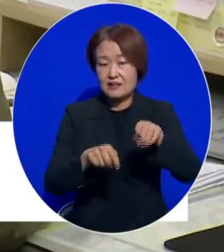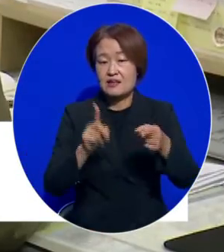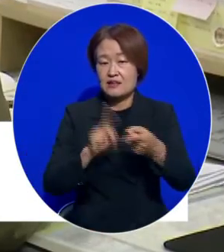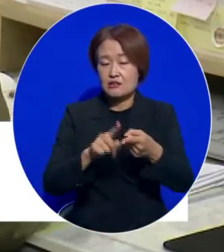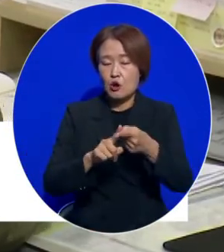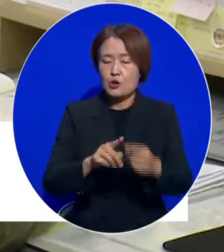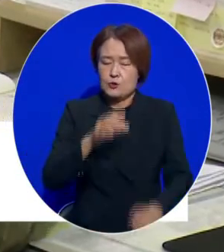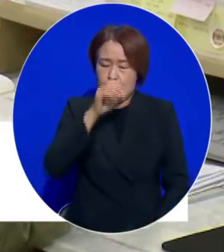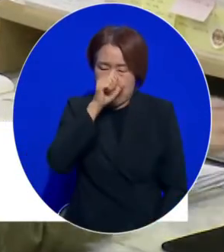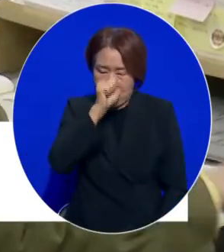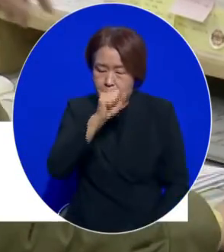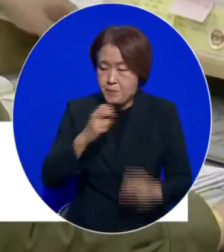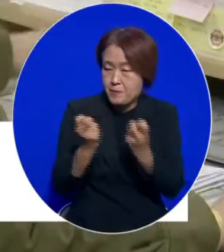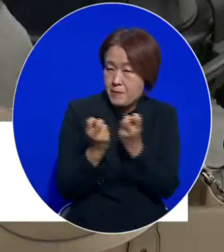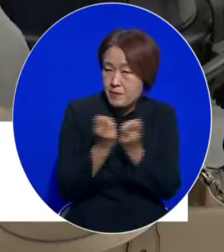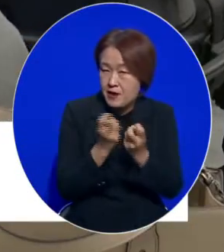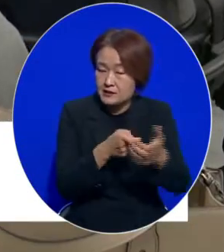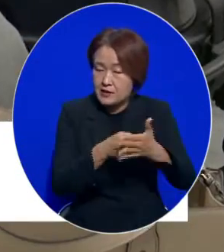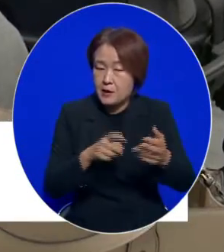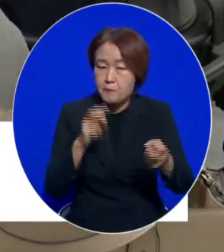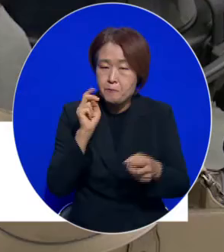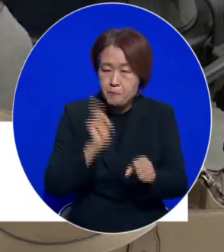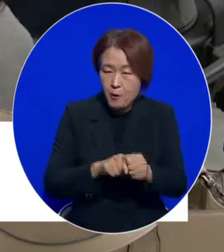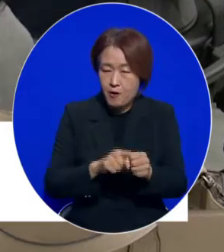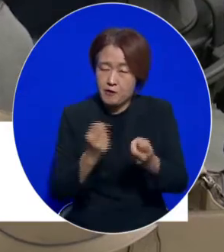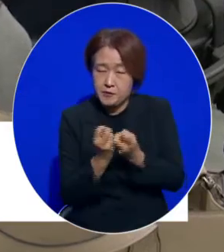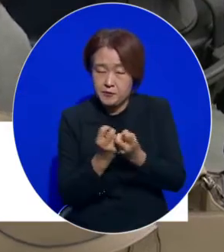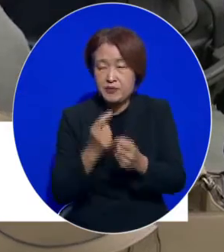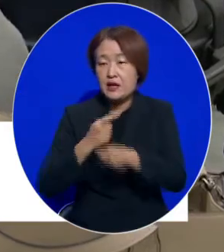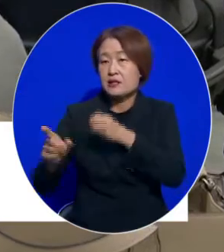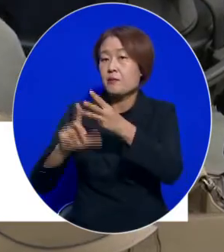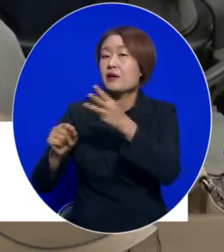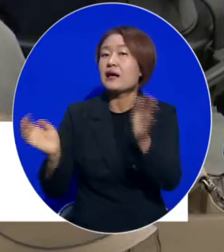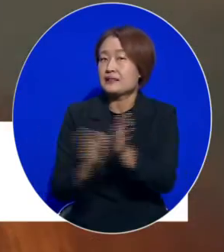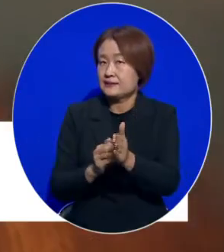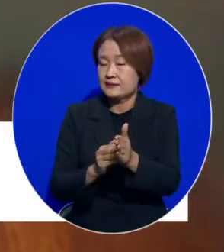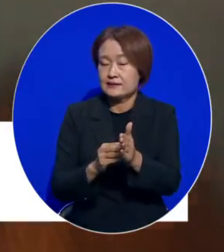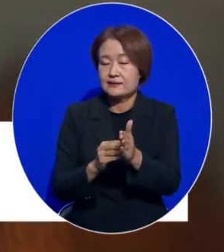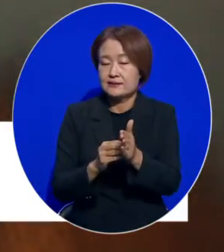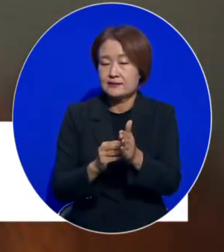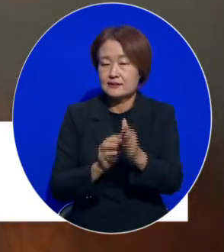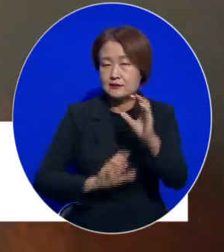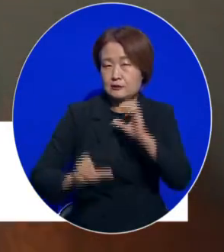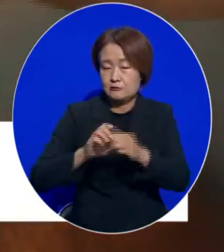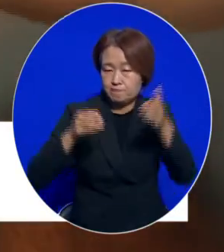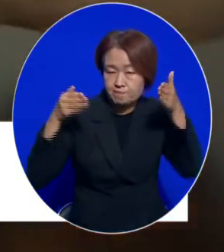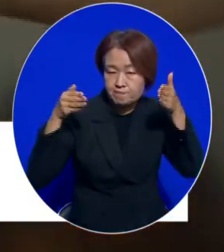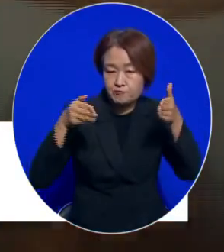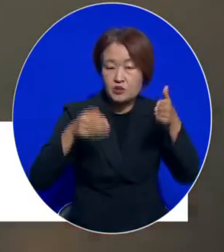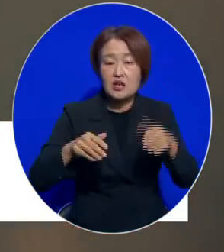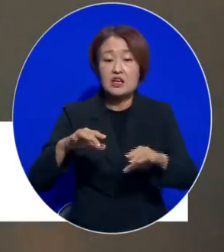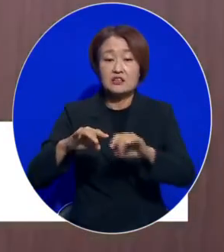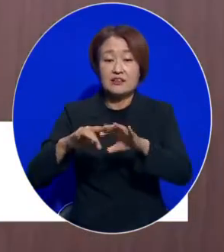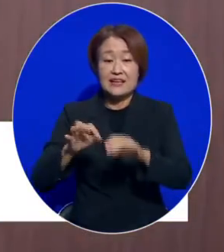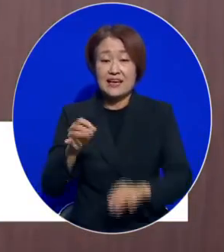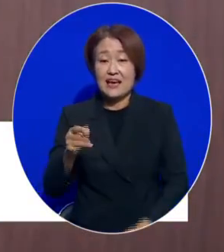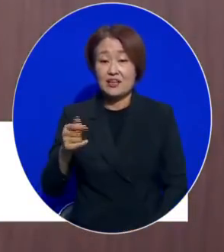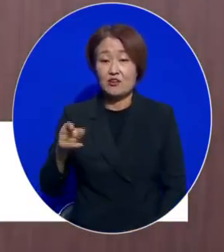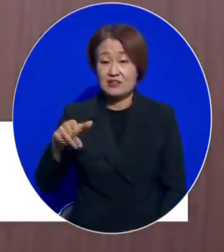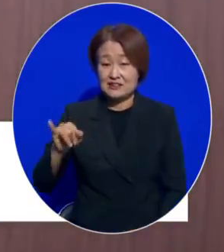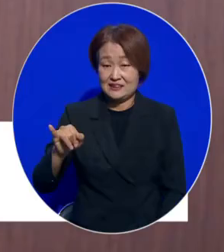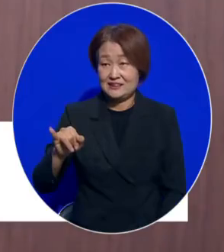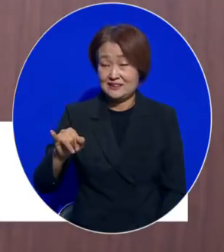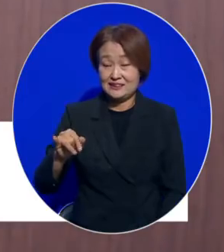에너지 공기업의 효율 향상 지원을 내년 3월까지 겨울철에 집중하고 전기에너지 캐시백을 전국으로 확대하는